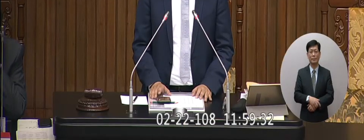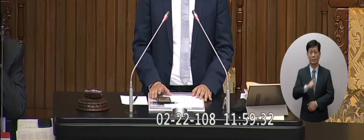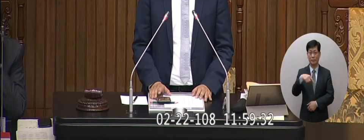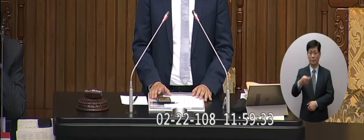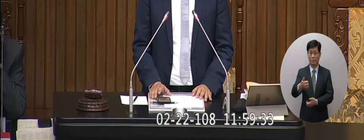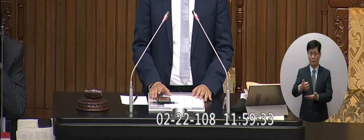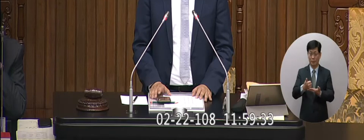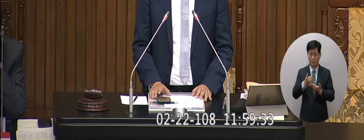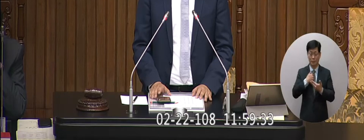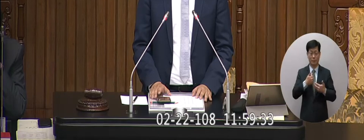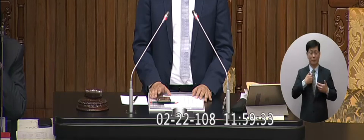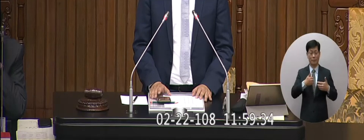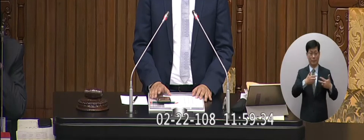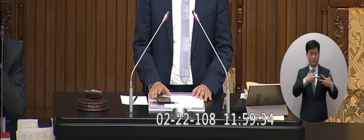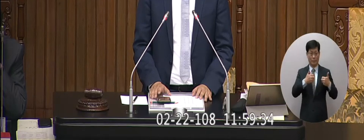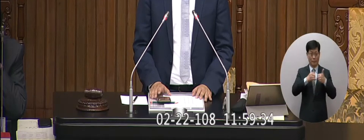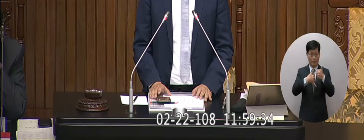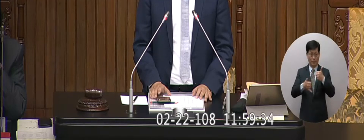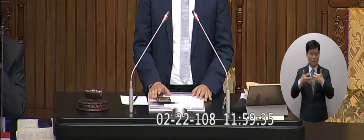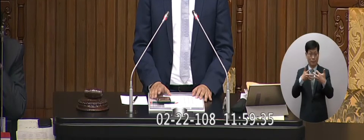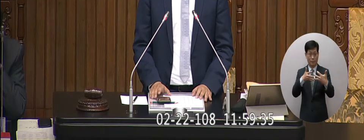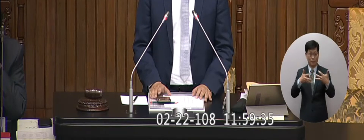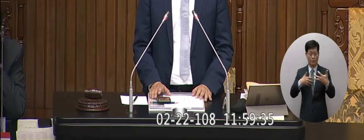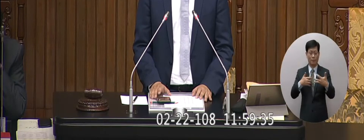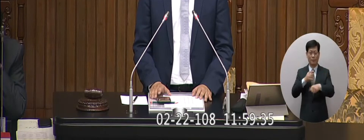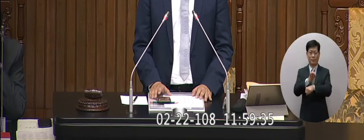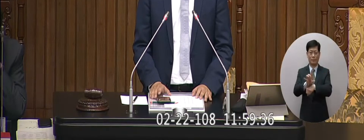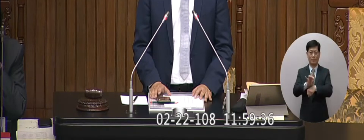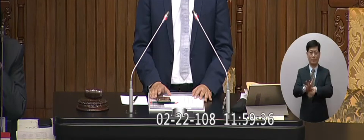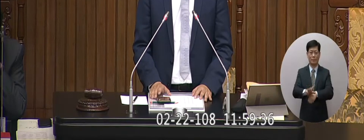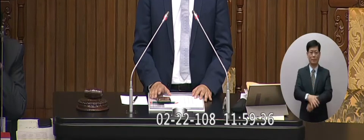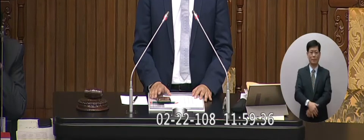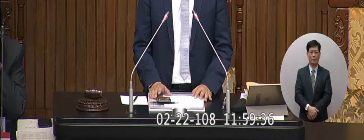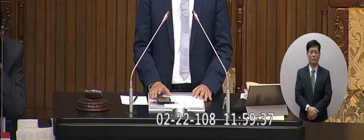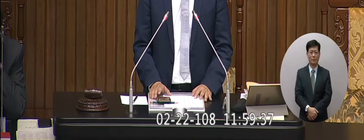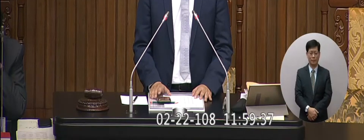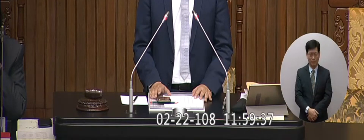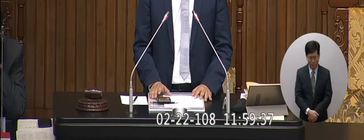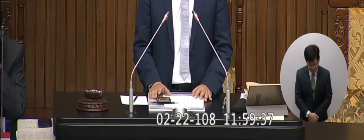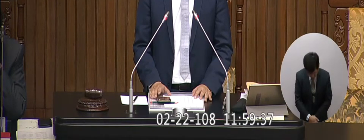接着请蔡益瑜委员质询，询答时间为十五分钟。